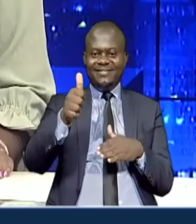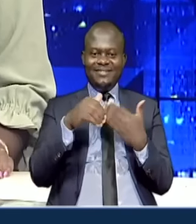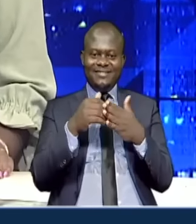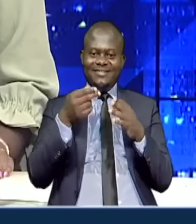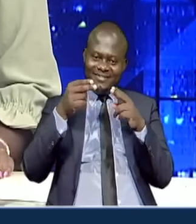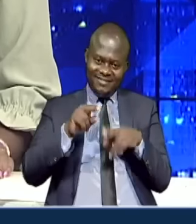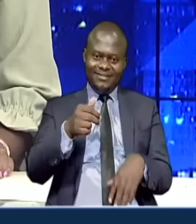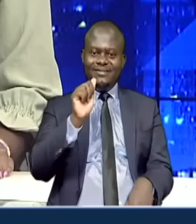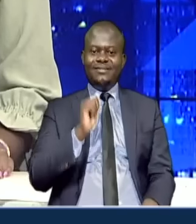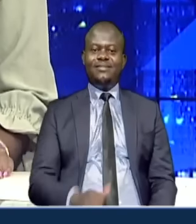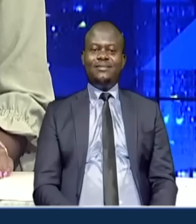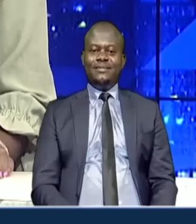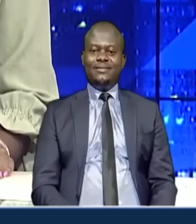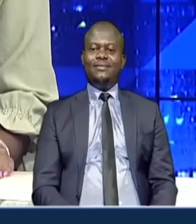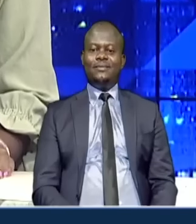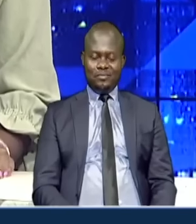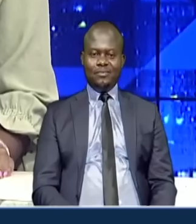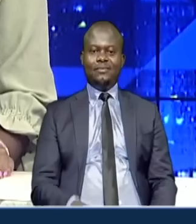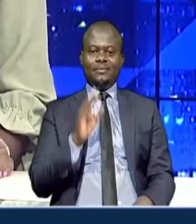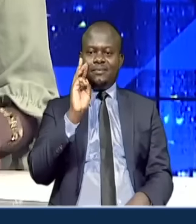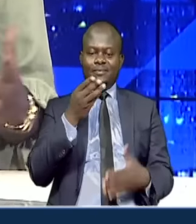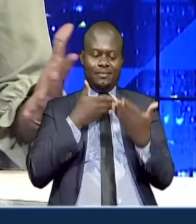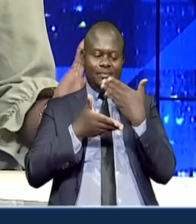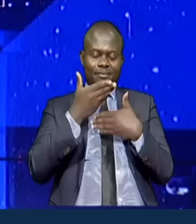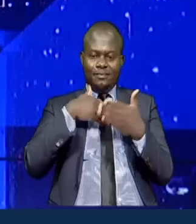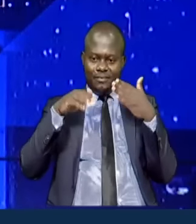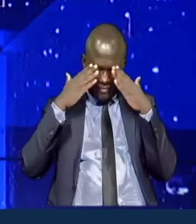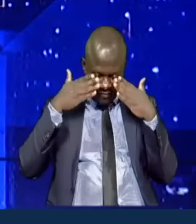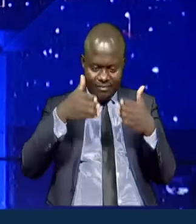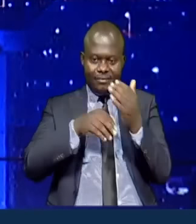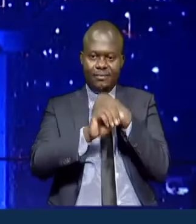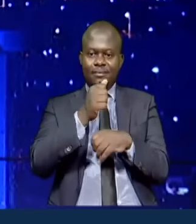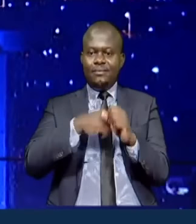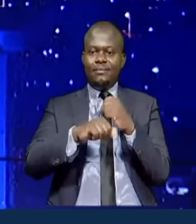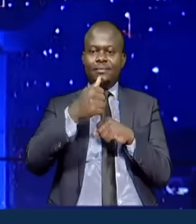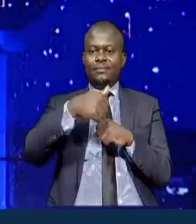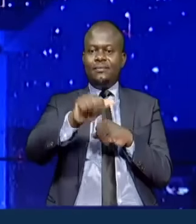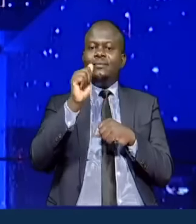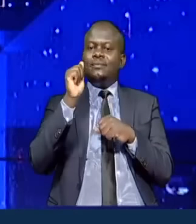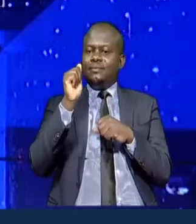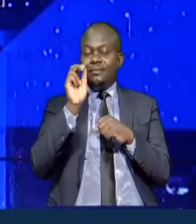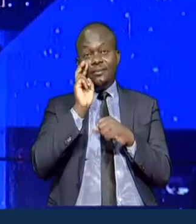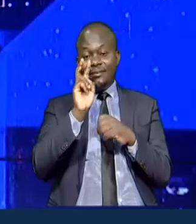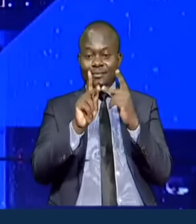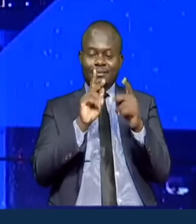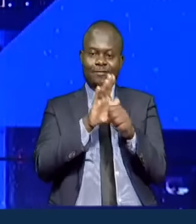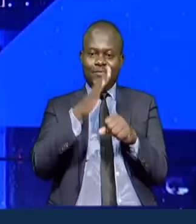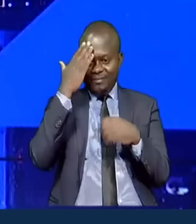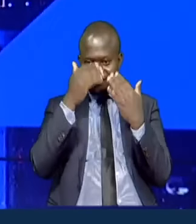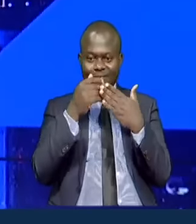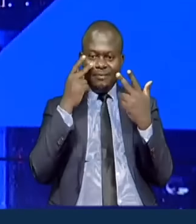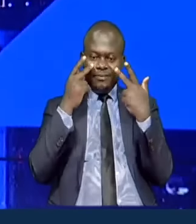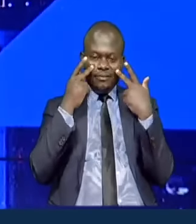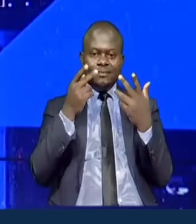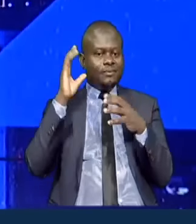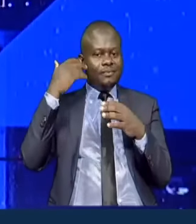cyane rwose. Hanyuma rero turaza kugirana nawe ikiganiro tugaruka ku bikorwa bye mukurikira mutari bake, kugira ngo ukurikire aya